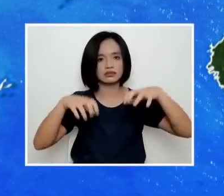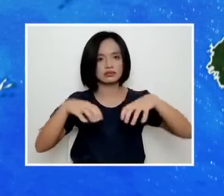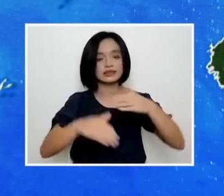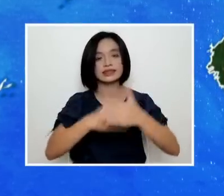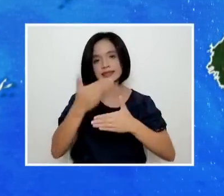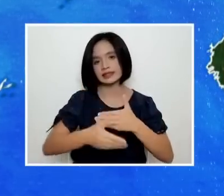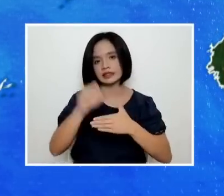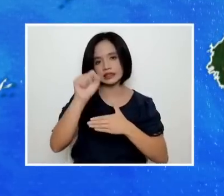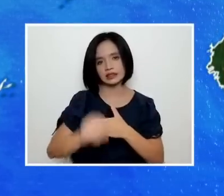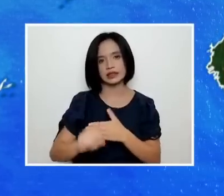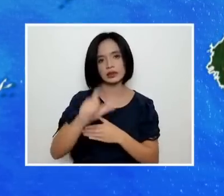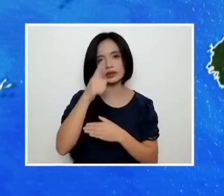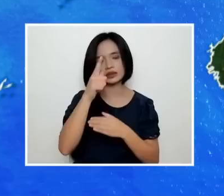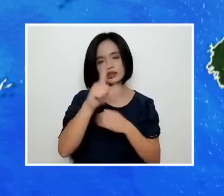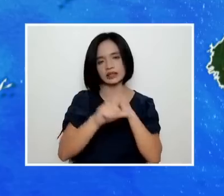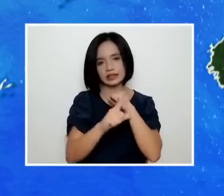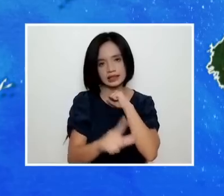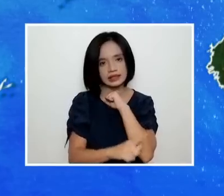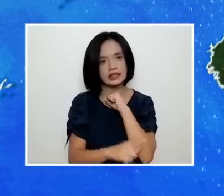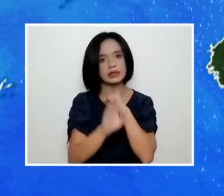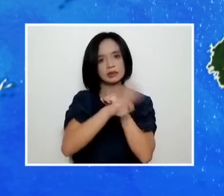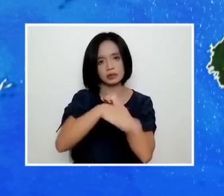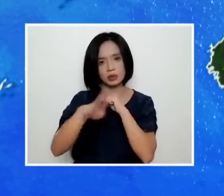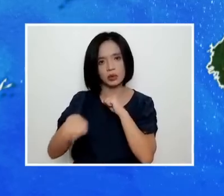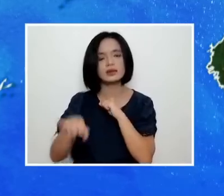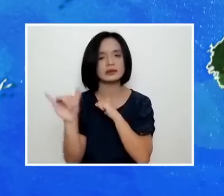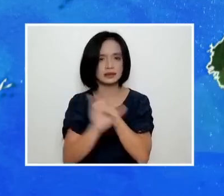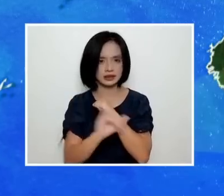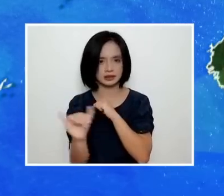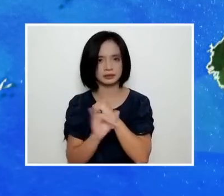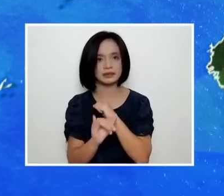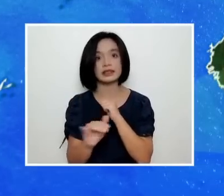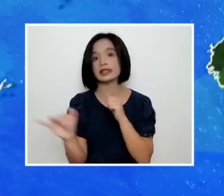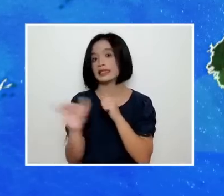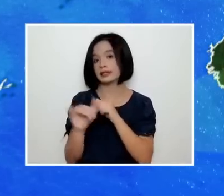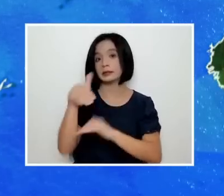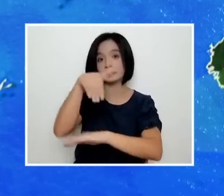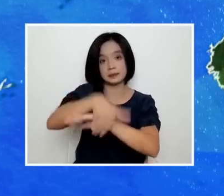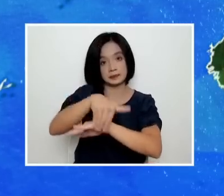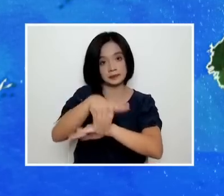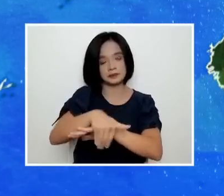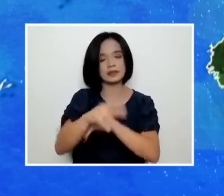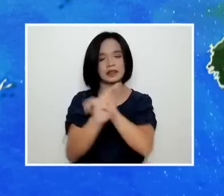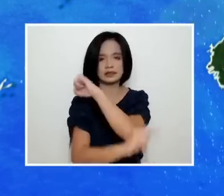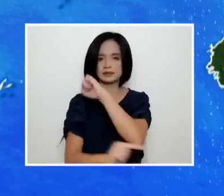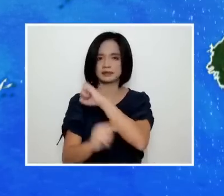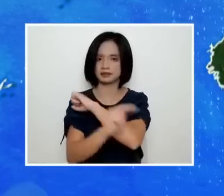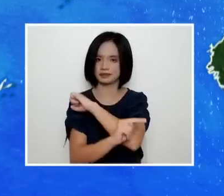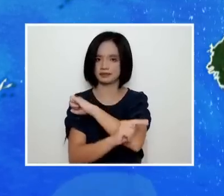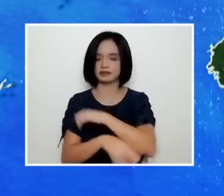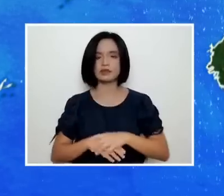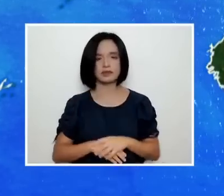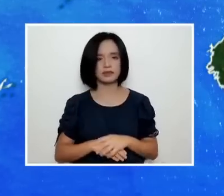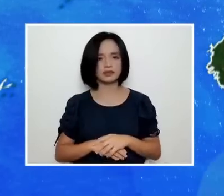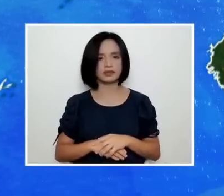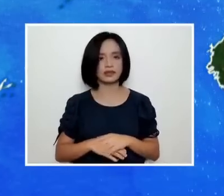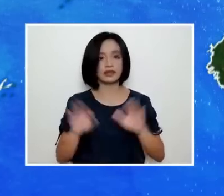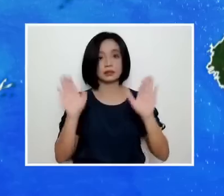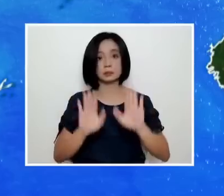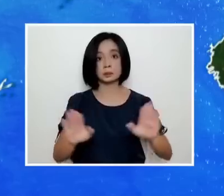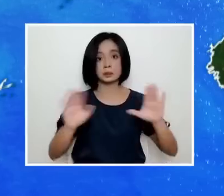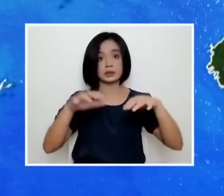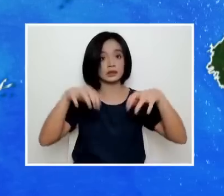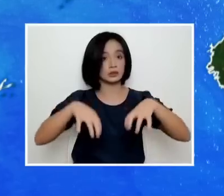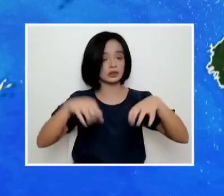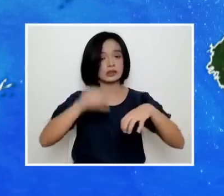Leyte, Bohol at Northern Panay may mga pag-ulan. At sa gabi, sa gitnang bahagi ng Negros Island. Sa Linggo, bandang hapon pa uulan sa may